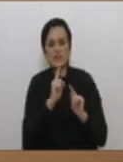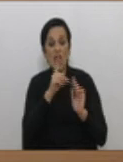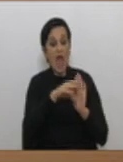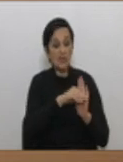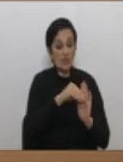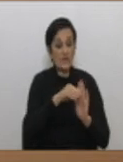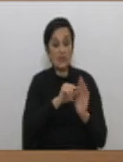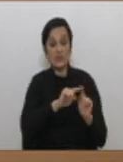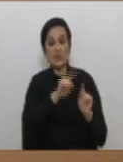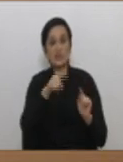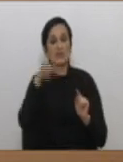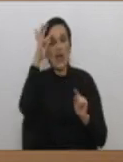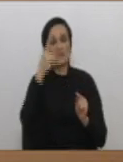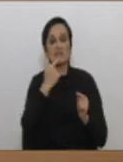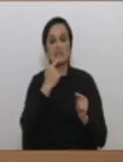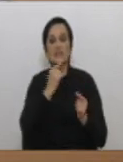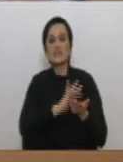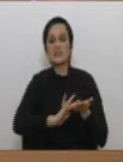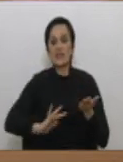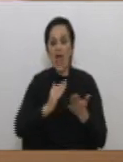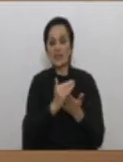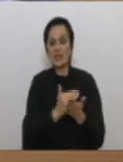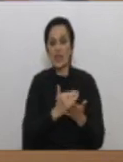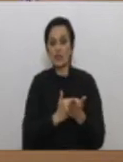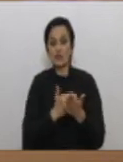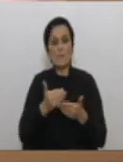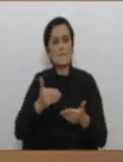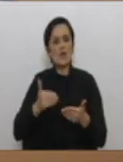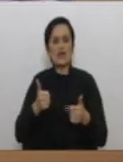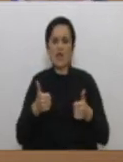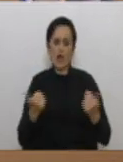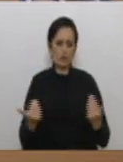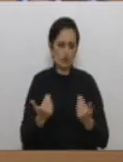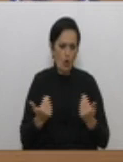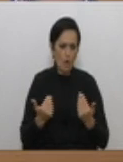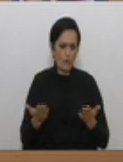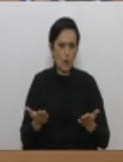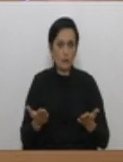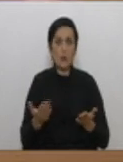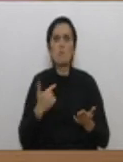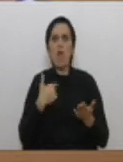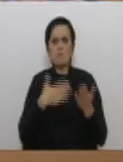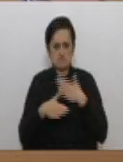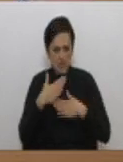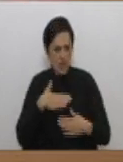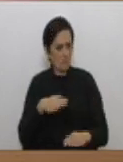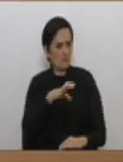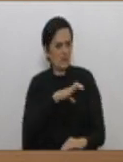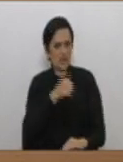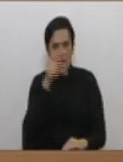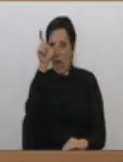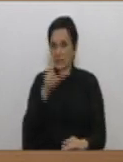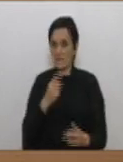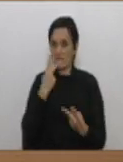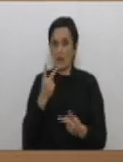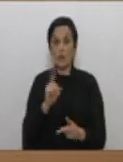მაშინ გახსენდება ცისკლიან რეჟიმი არჩევნები რომ მოვა. Მანამდე დაკავებულები ხართ, კარგად ცხოვრობთ, ღმერთმას მე მიხარია დიდარ და კარგ ადამიანს რომ ხედავ,